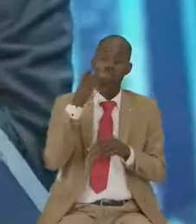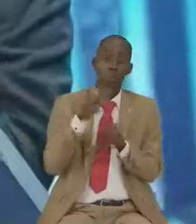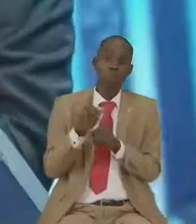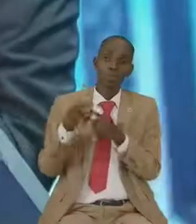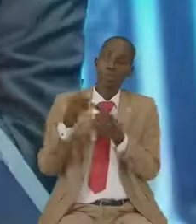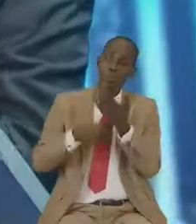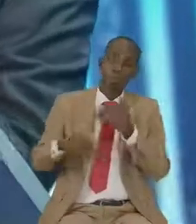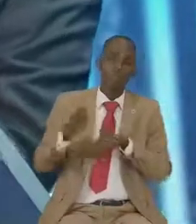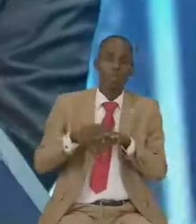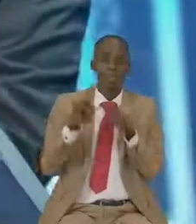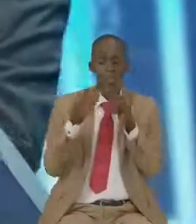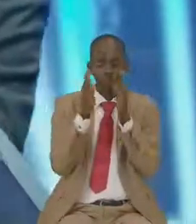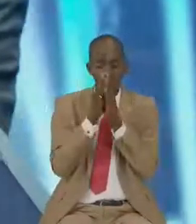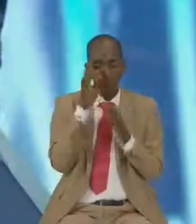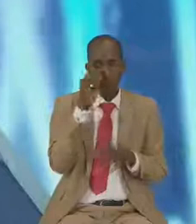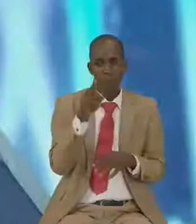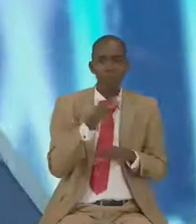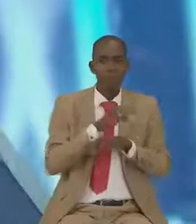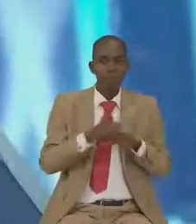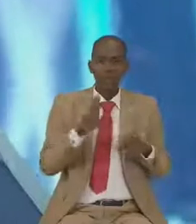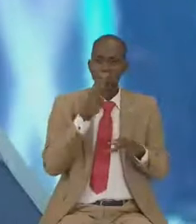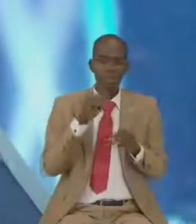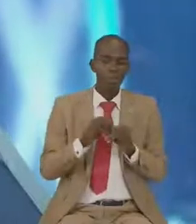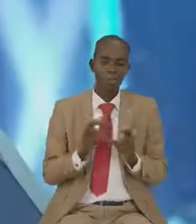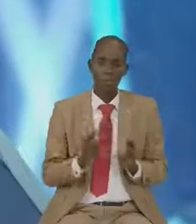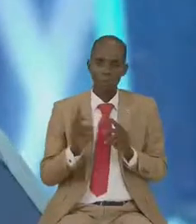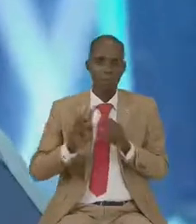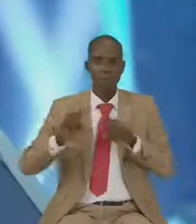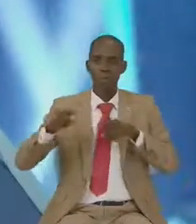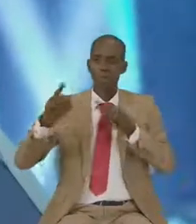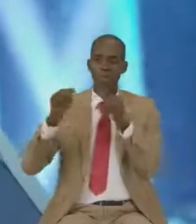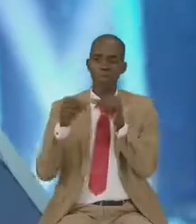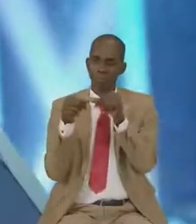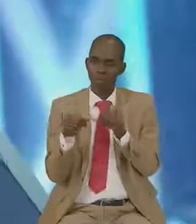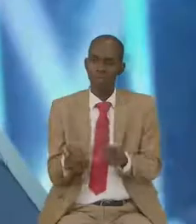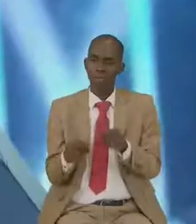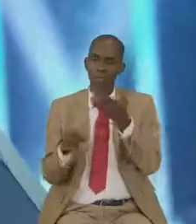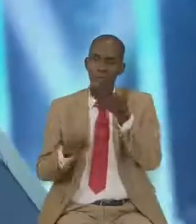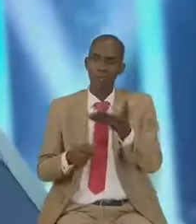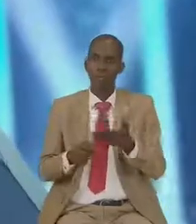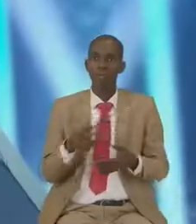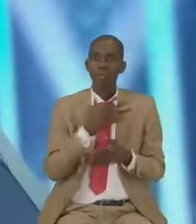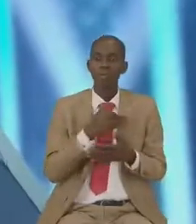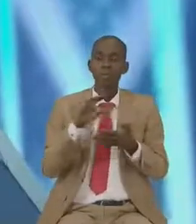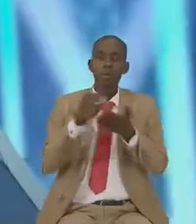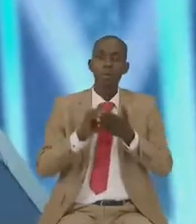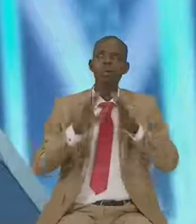L'homme de Dieu a promis. Il a dit qu'il viendra prier pour nous. Vous ne devez